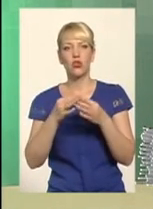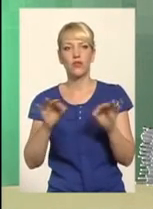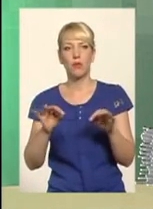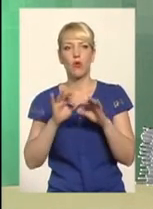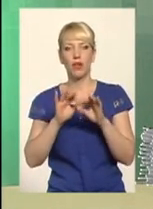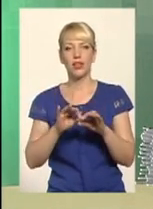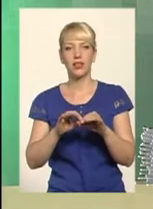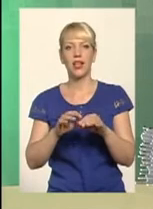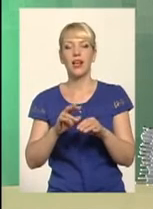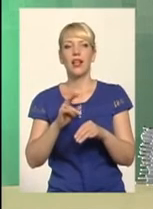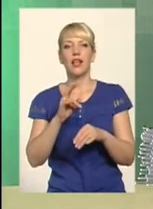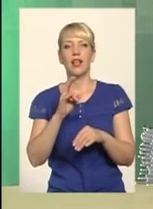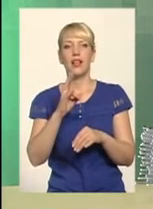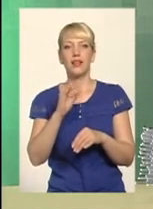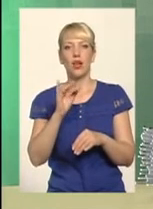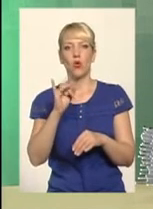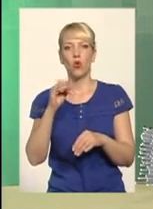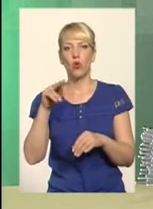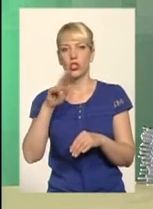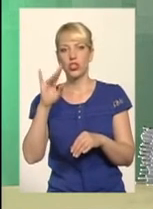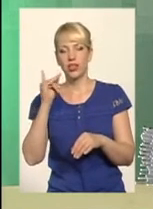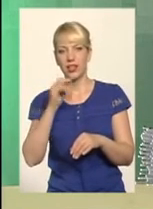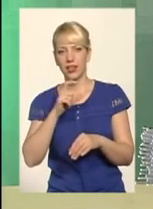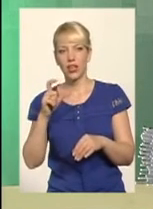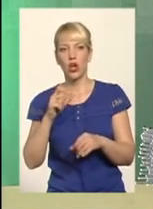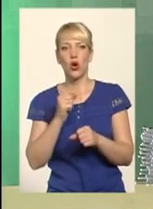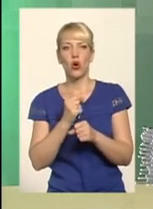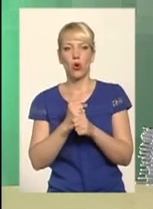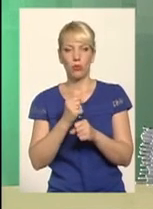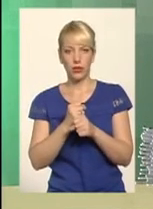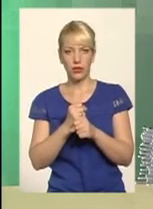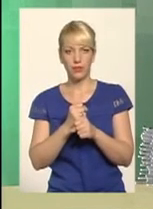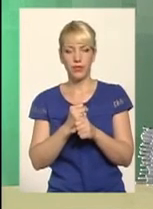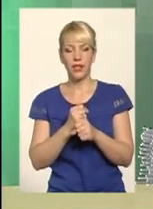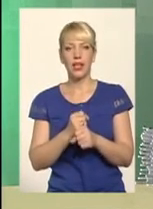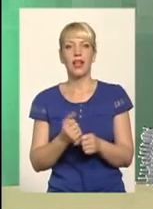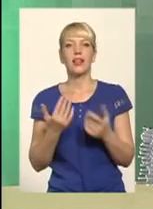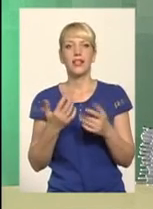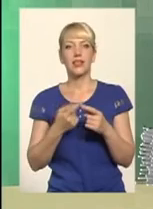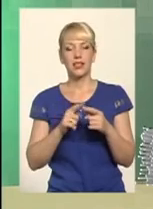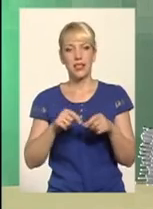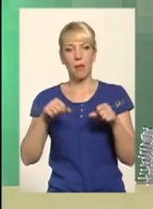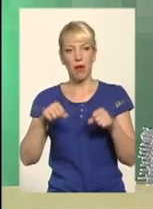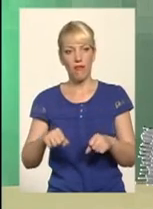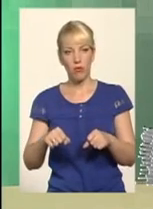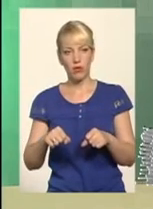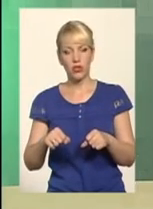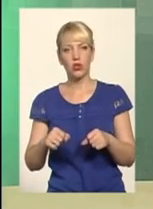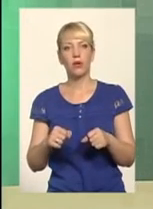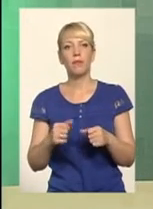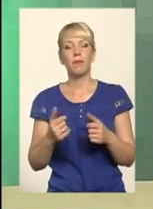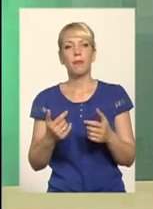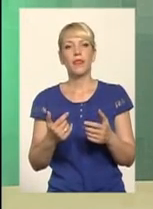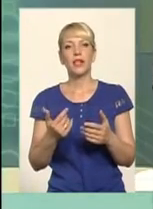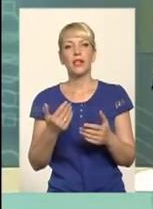робіт. Навіть по тому законодавству, яке діє ще з часів Радянського Союзу. Наскільки це правомірно? І от якщо